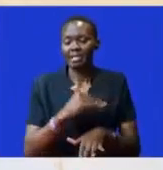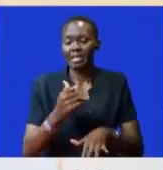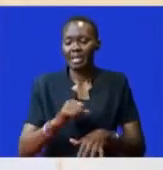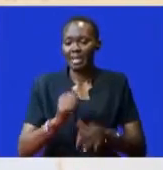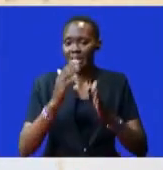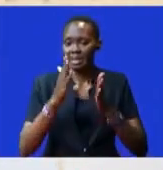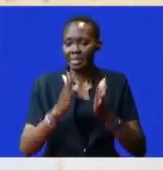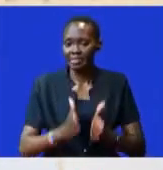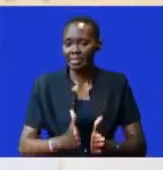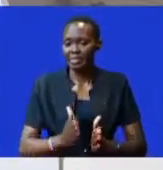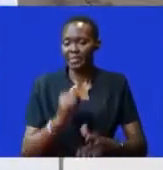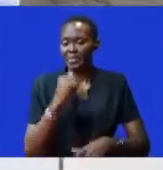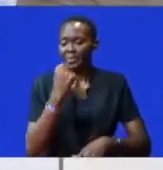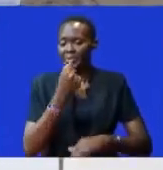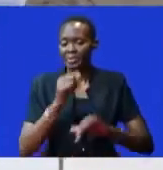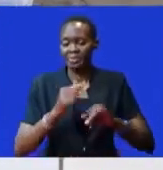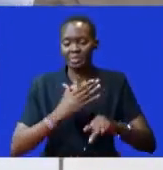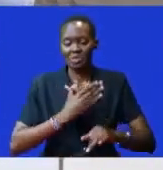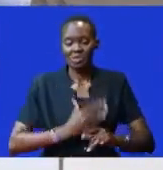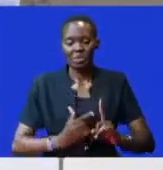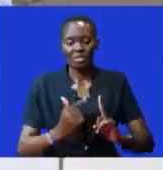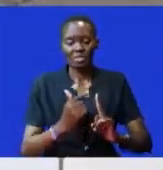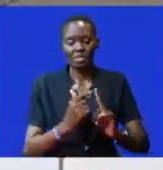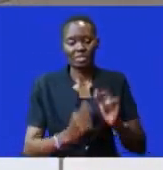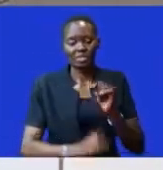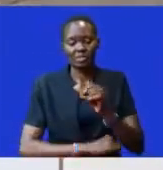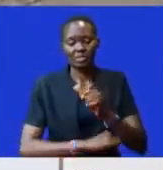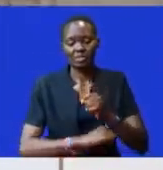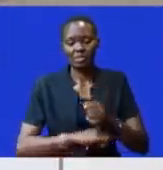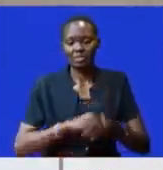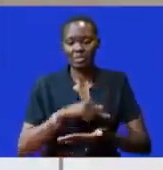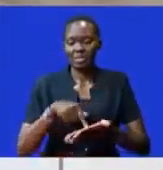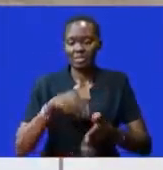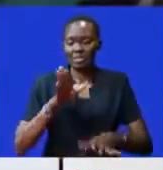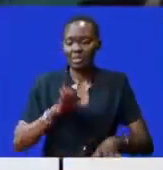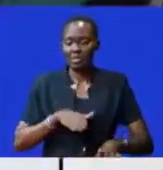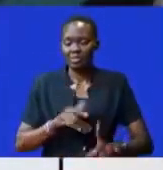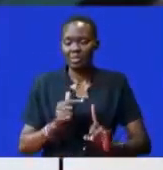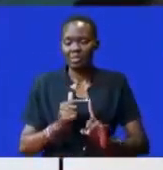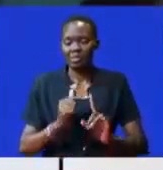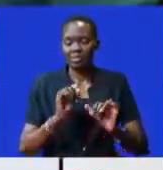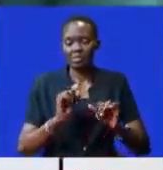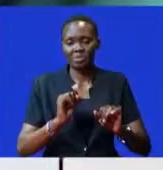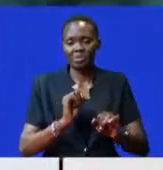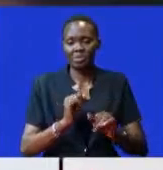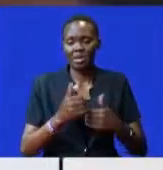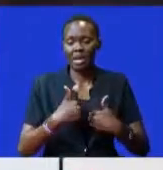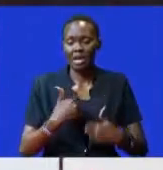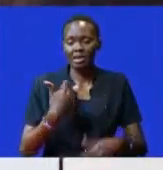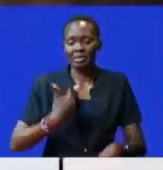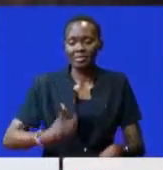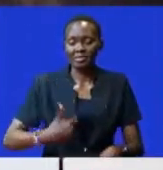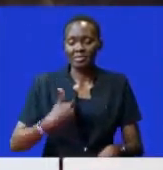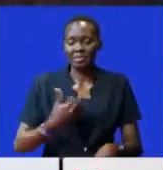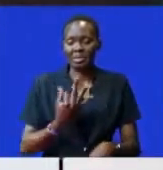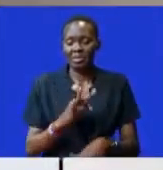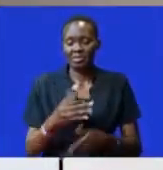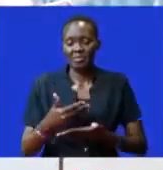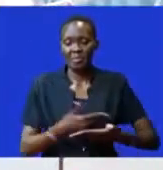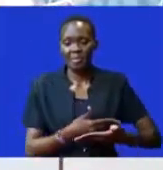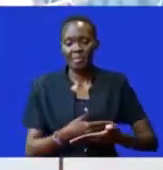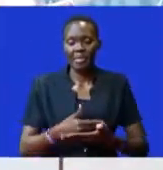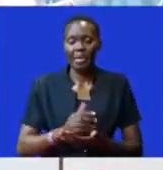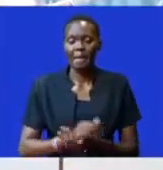bende chunygi olendo ni koyie to chopi ojol miyo nieri mondo mi nyathine ni onyal timne bero obed gi ngimane